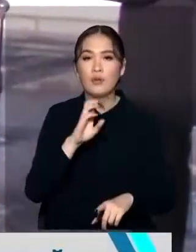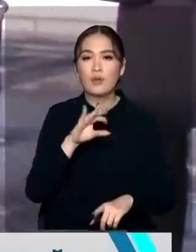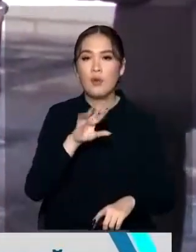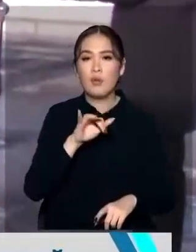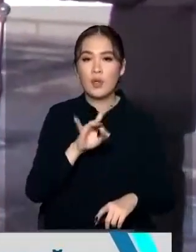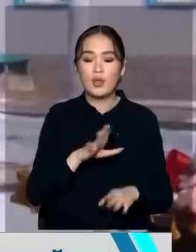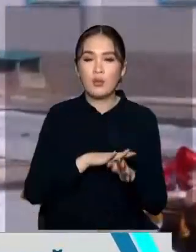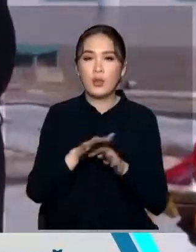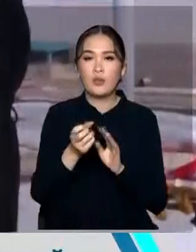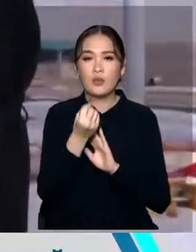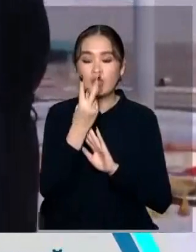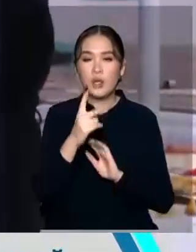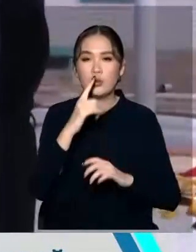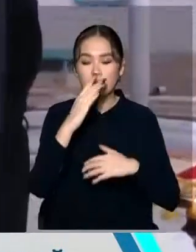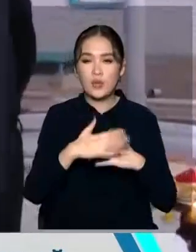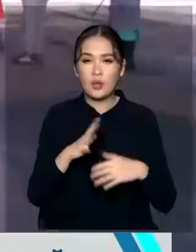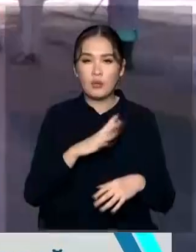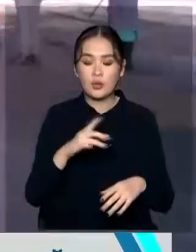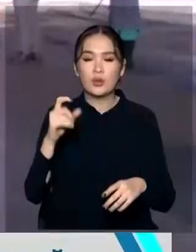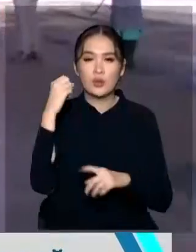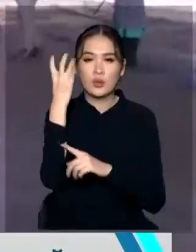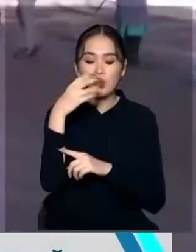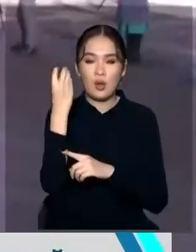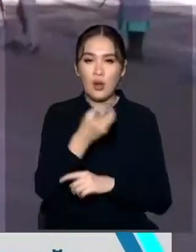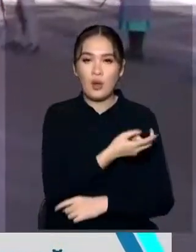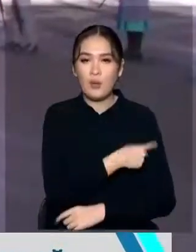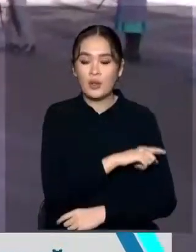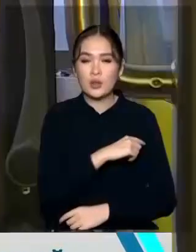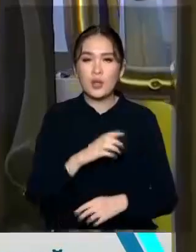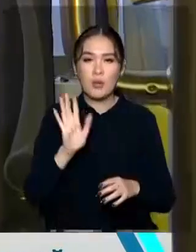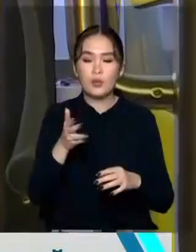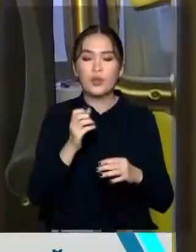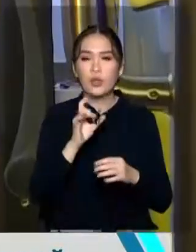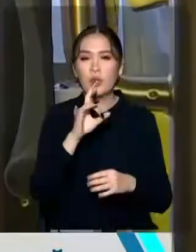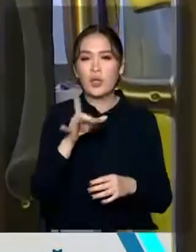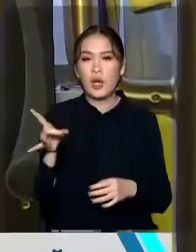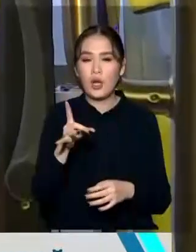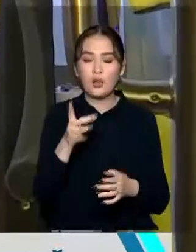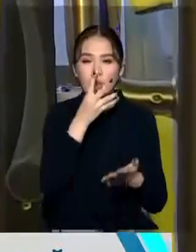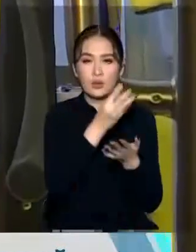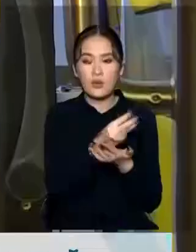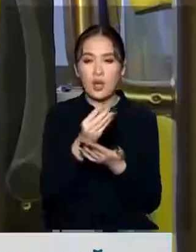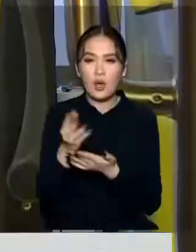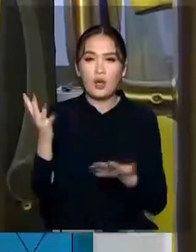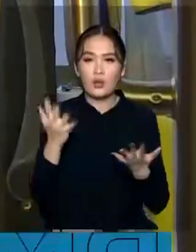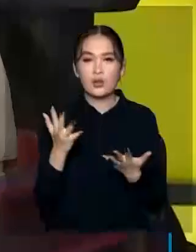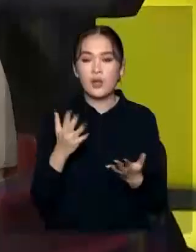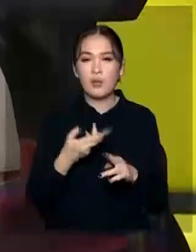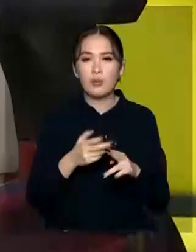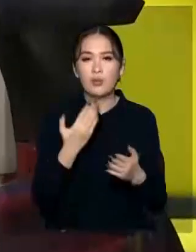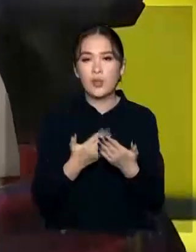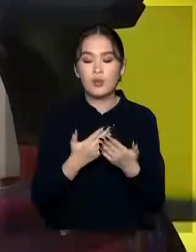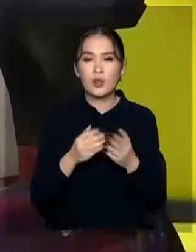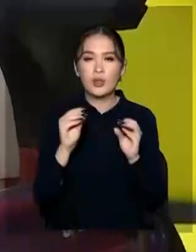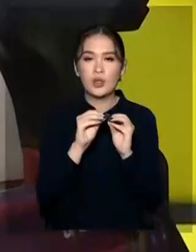пополнился 12 новыми каретами скорой помощи. Машины распределят по районам. Каждая будет обслуживать примерно